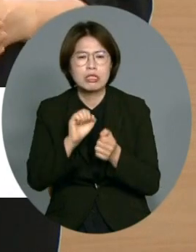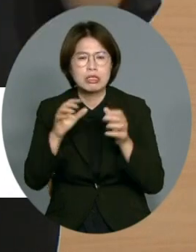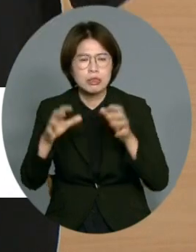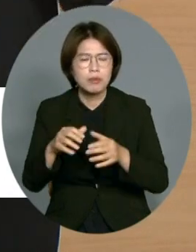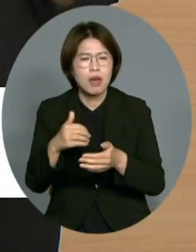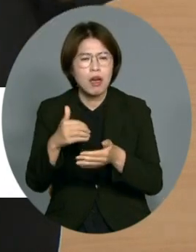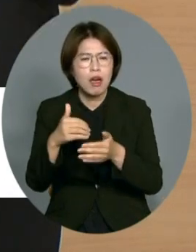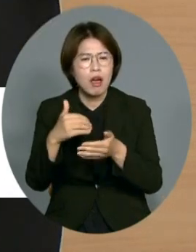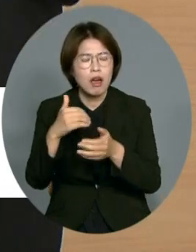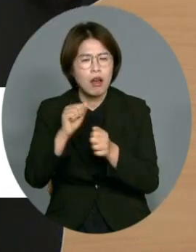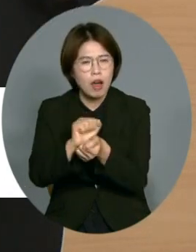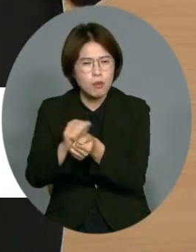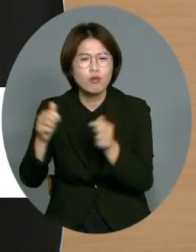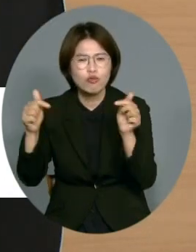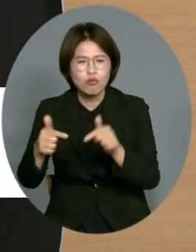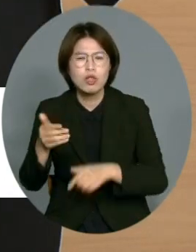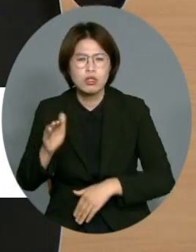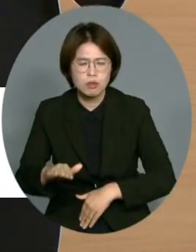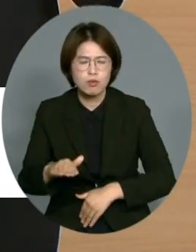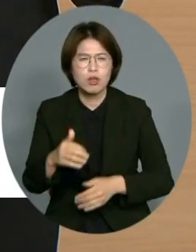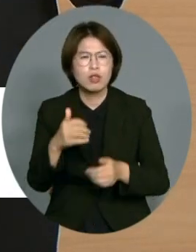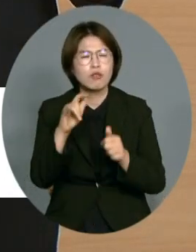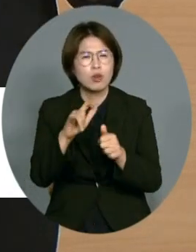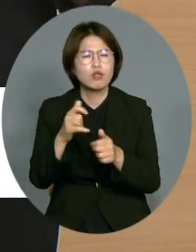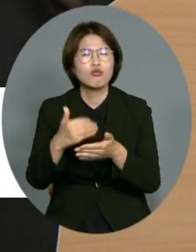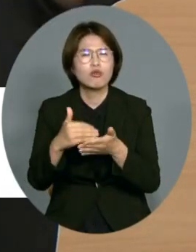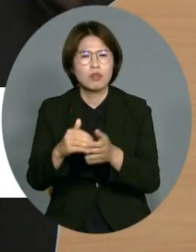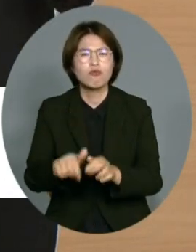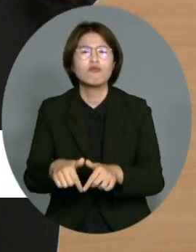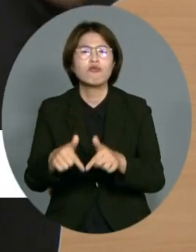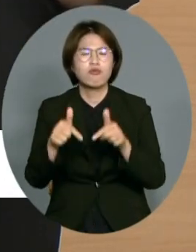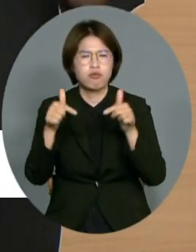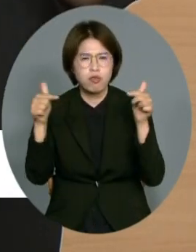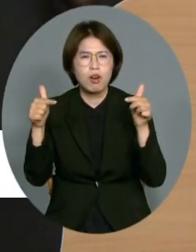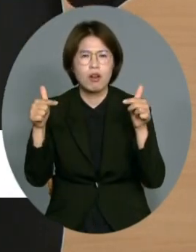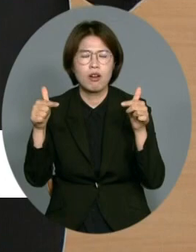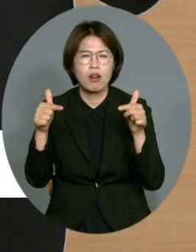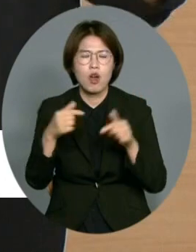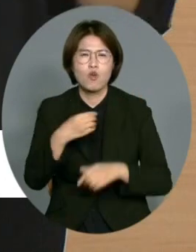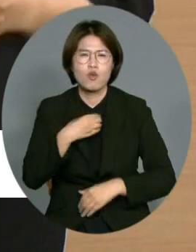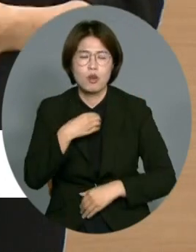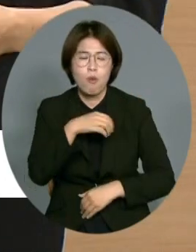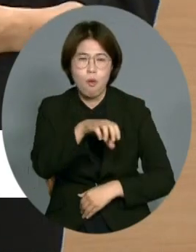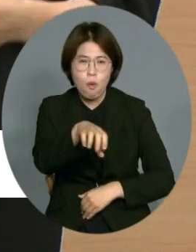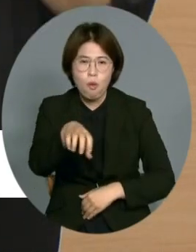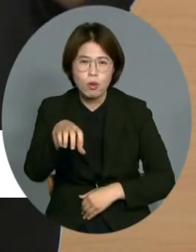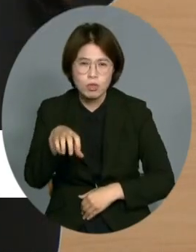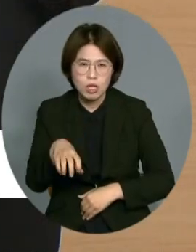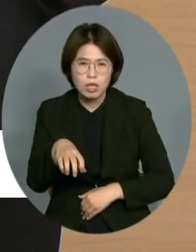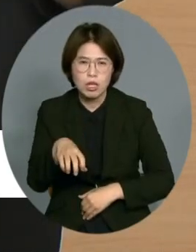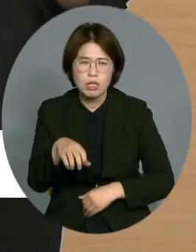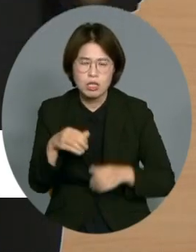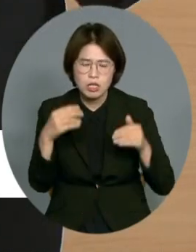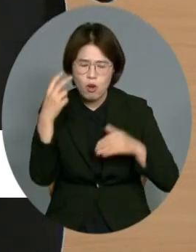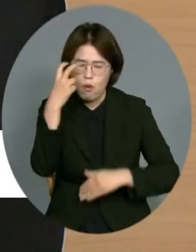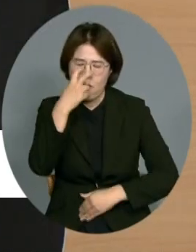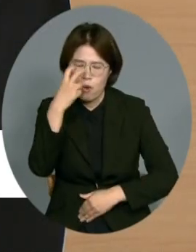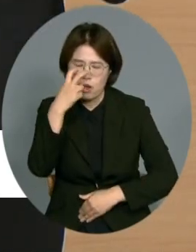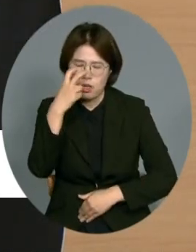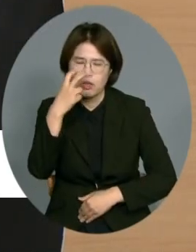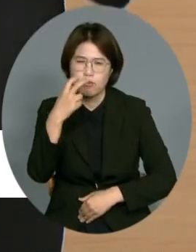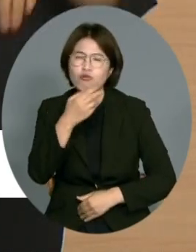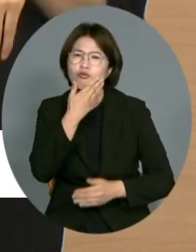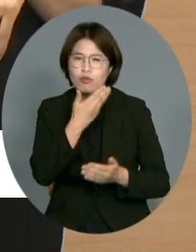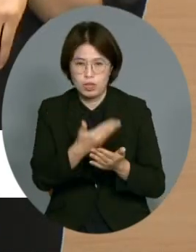건수 또한 줄었지만 규모는 증가하고 있습니다. 따라서 감염 취약 시설에 대한 집중 관리는 여전히